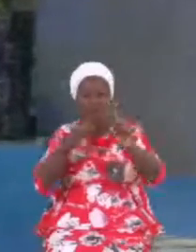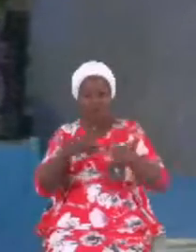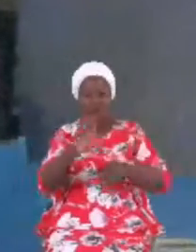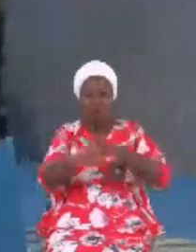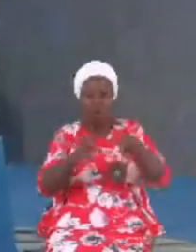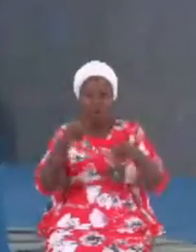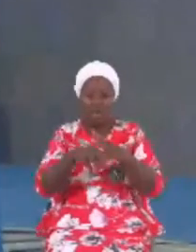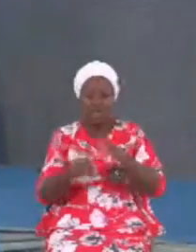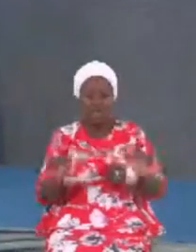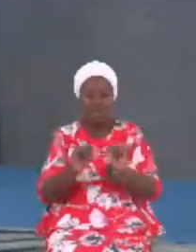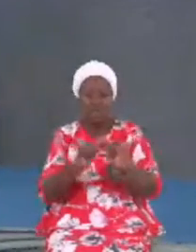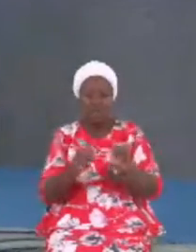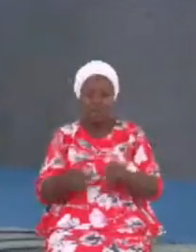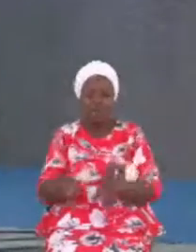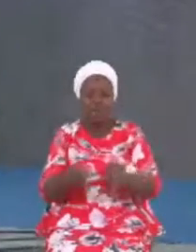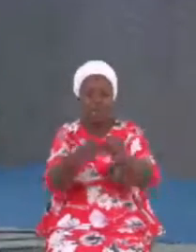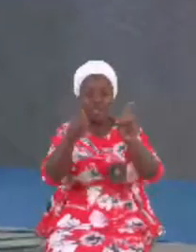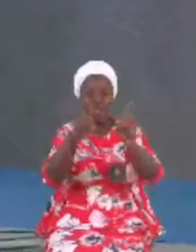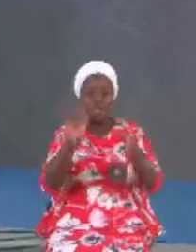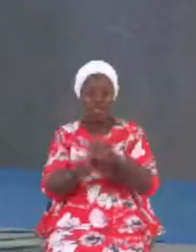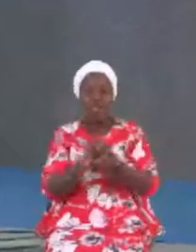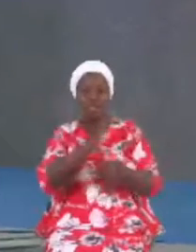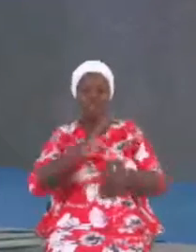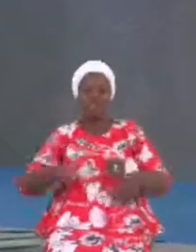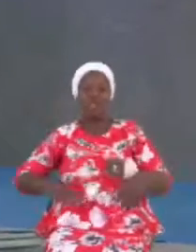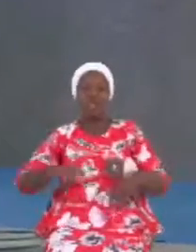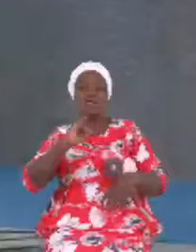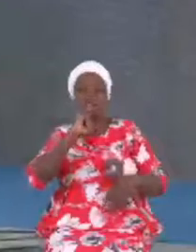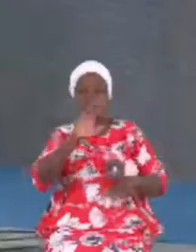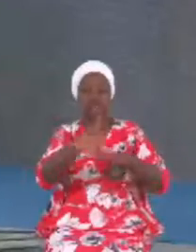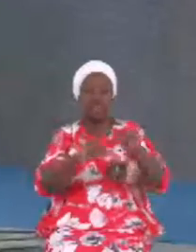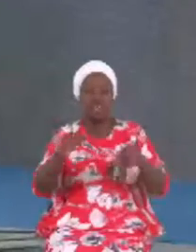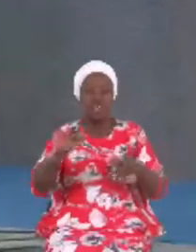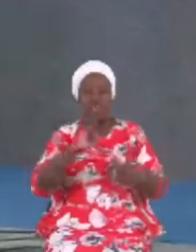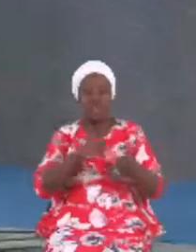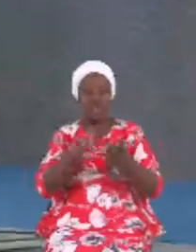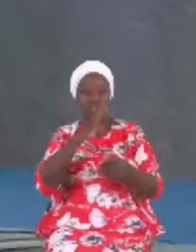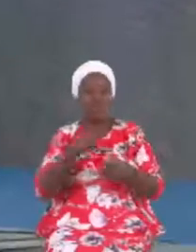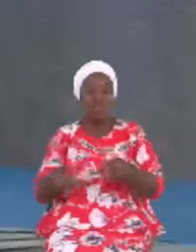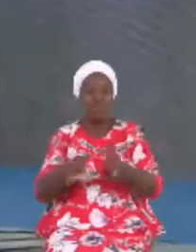sur la même voie que Christ suit. Nous marchons sur la voie de